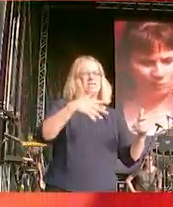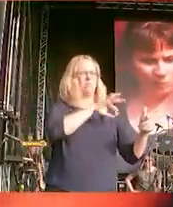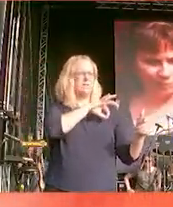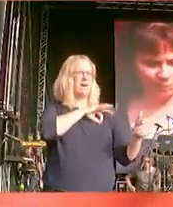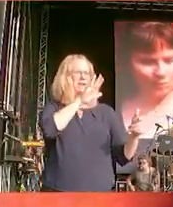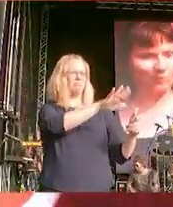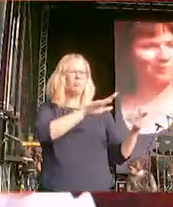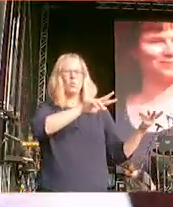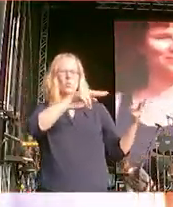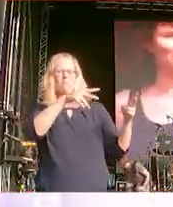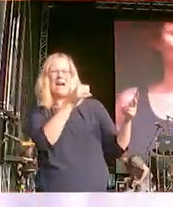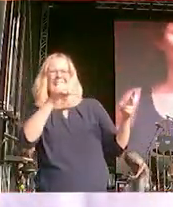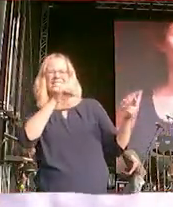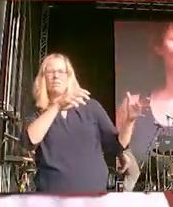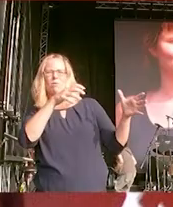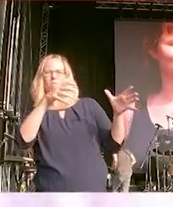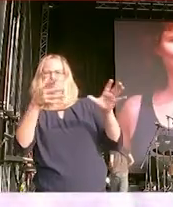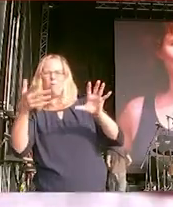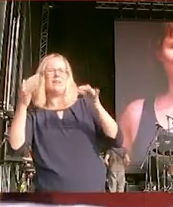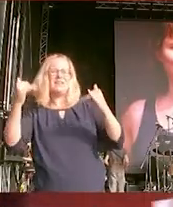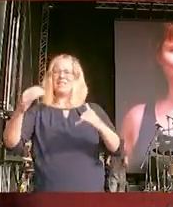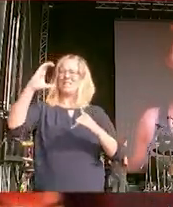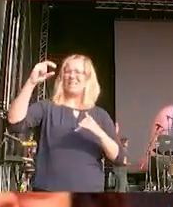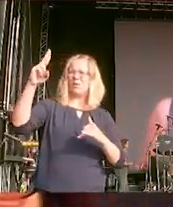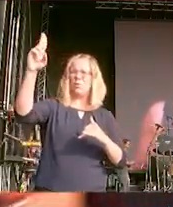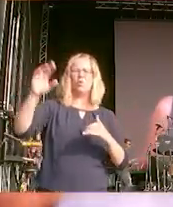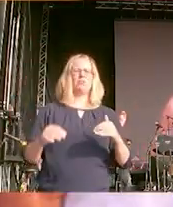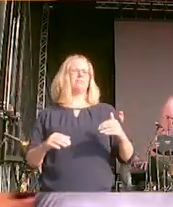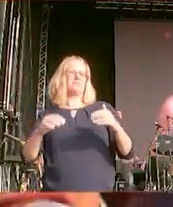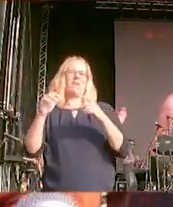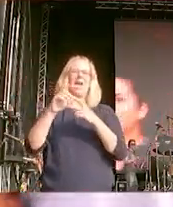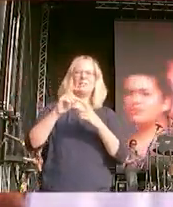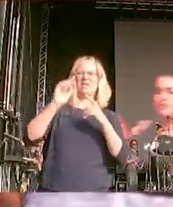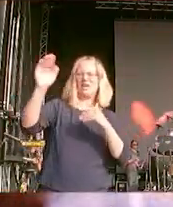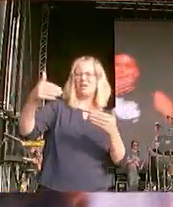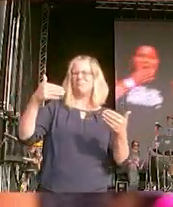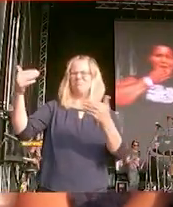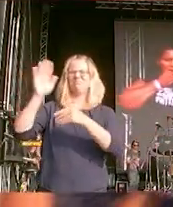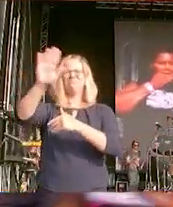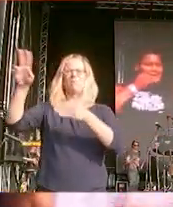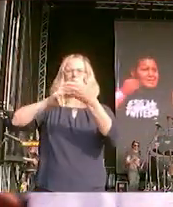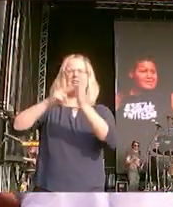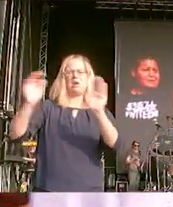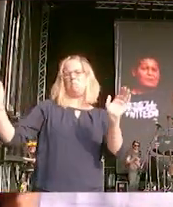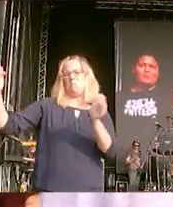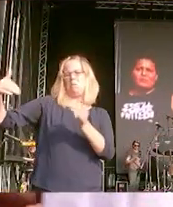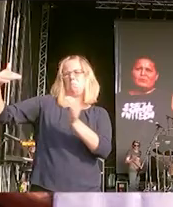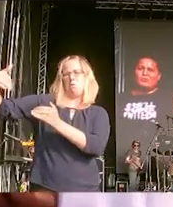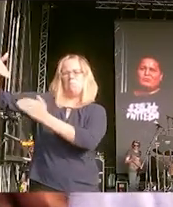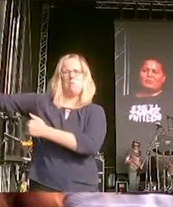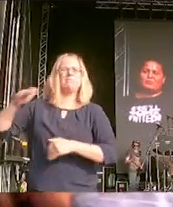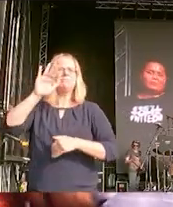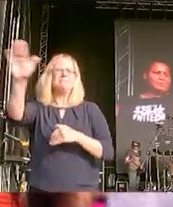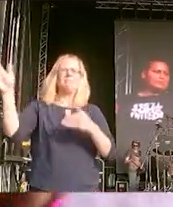Mitte. An dieser Stelle gehen Grüße raus an die CDU und die SPD mit ihrer Politik der Abschottung und ihrer Politik, die oft